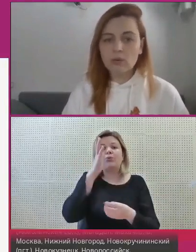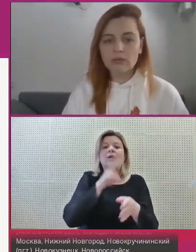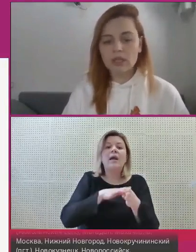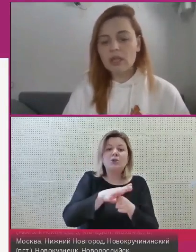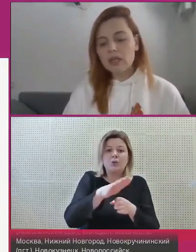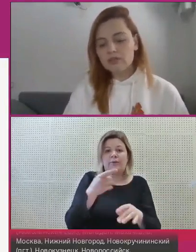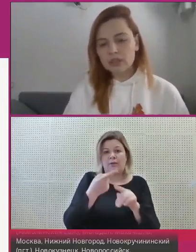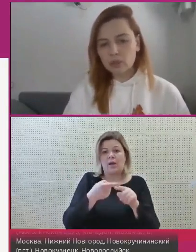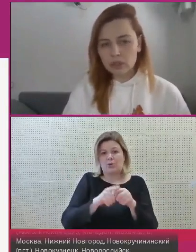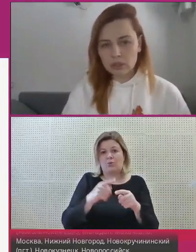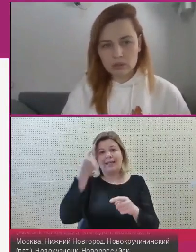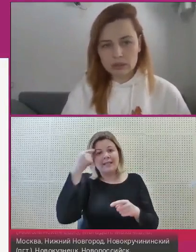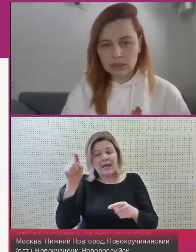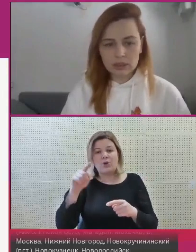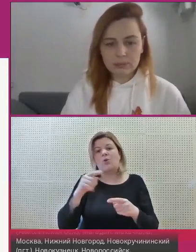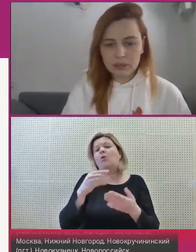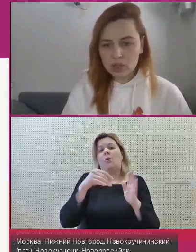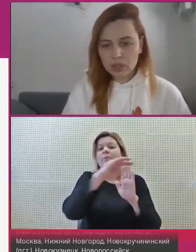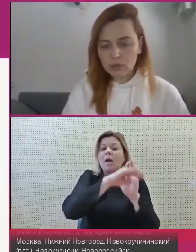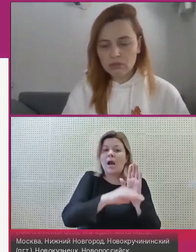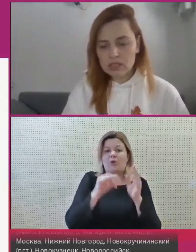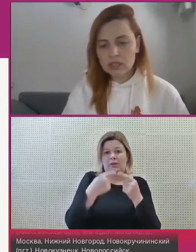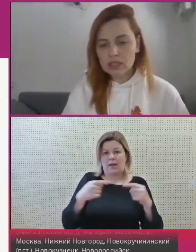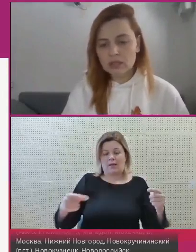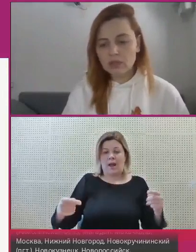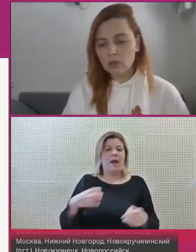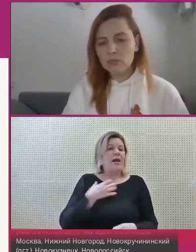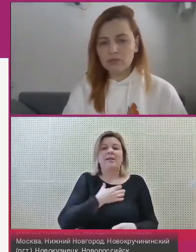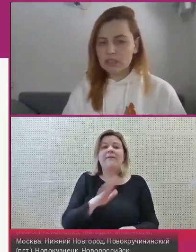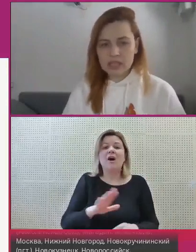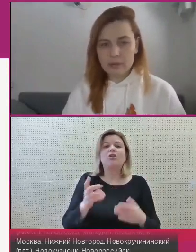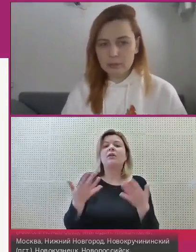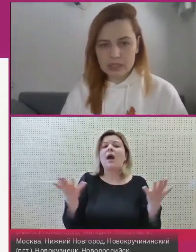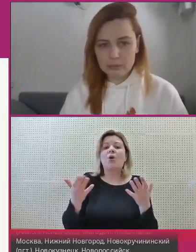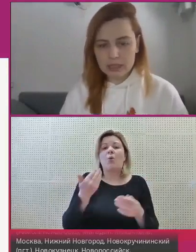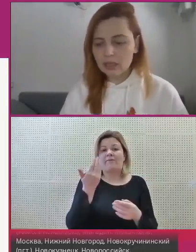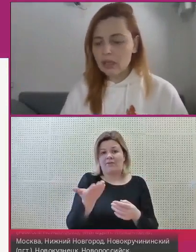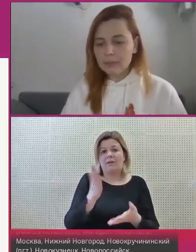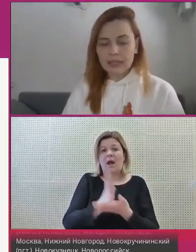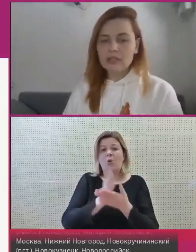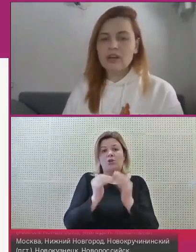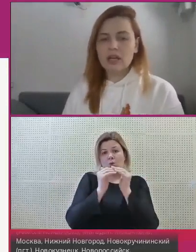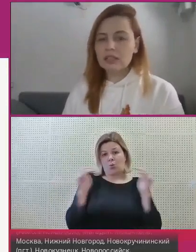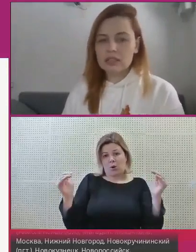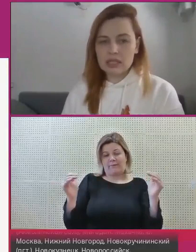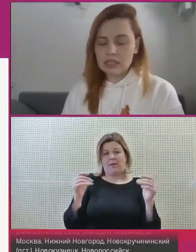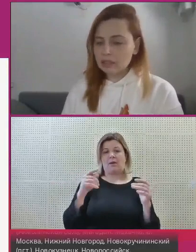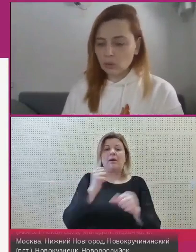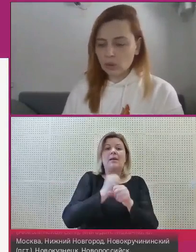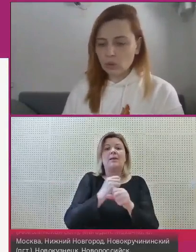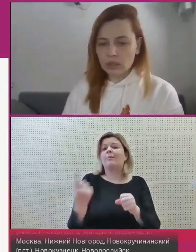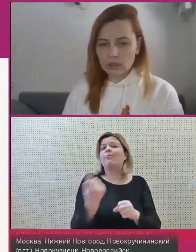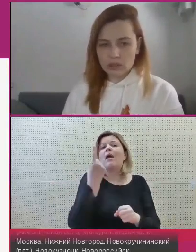на каком уровне вы только делаете первые шаги, у вас инициативная группа, вы сами по себе, или вы